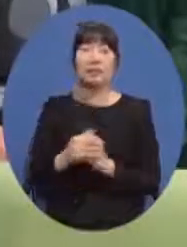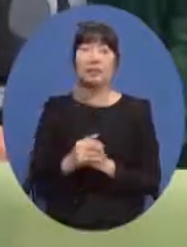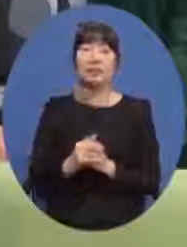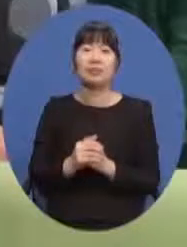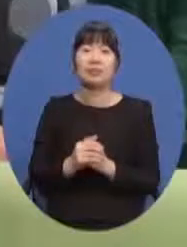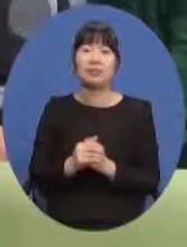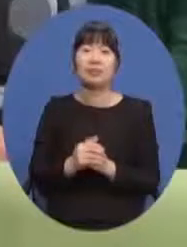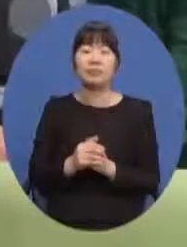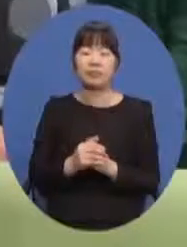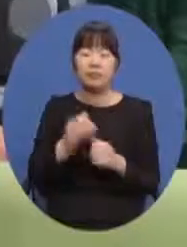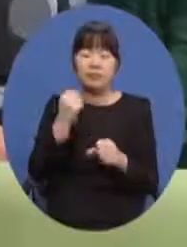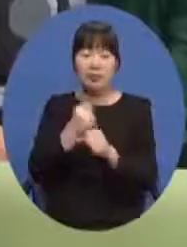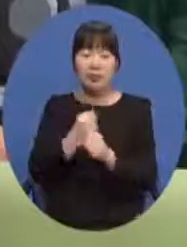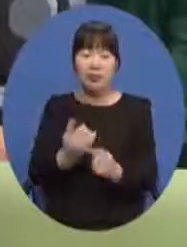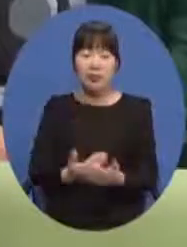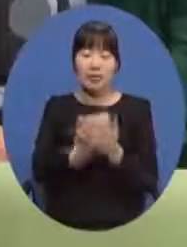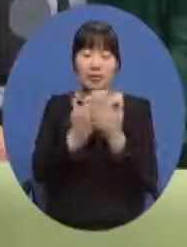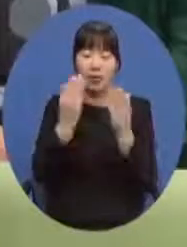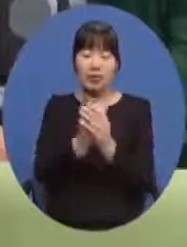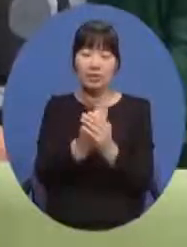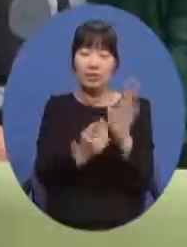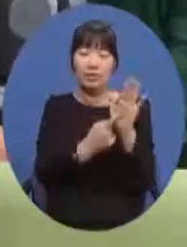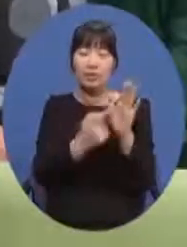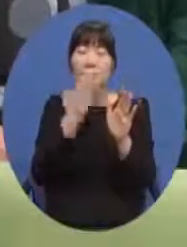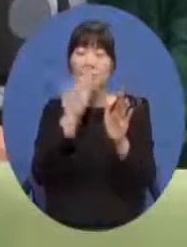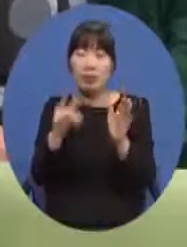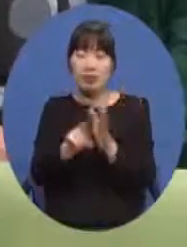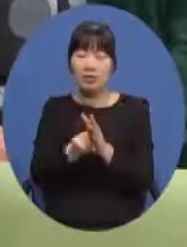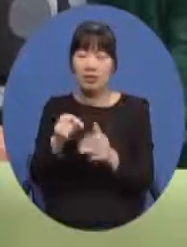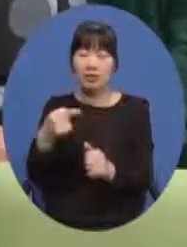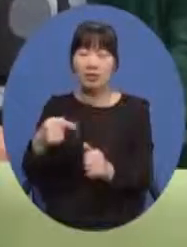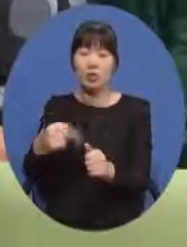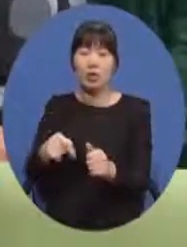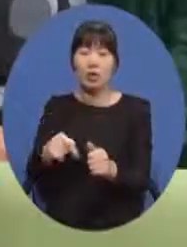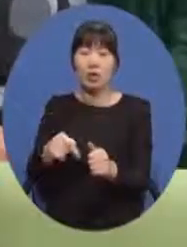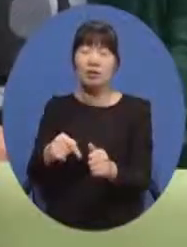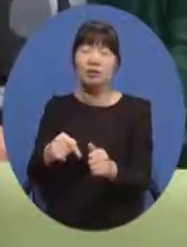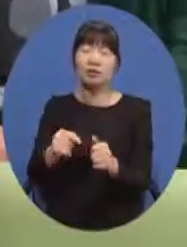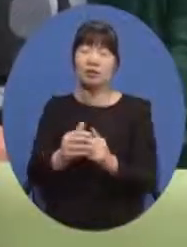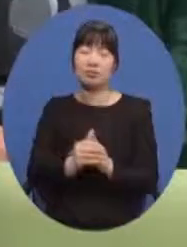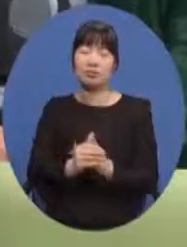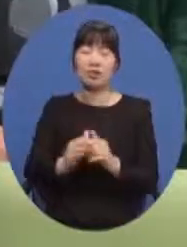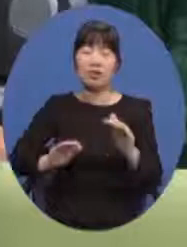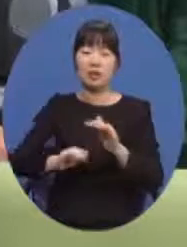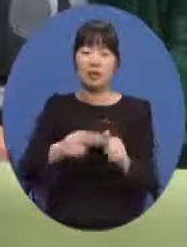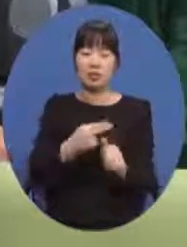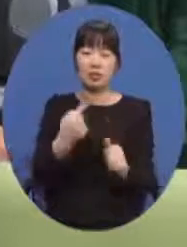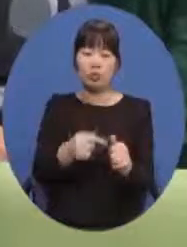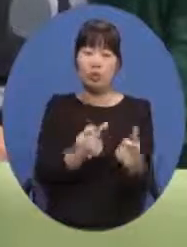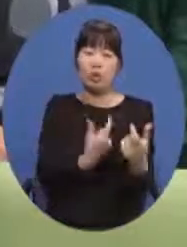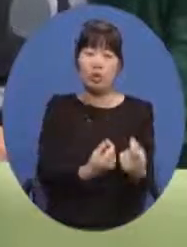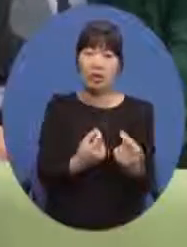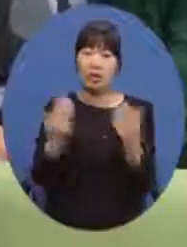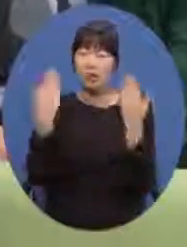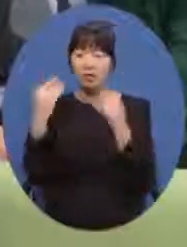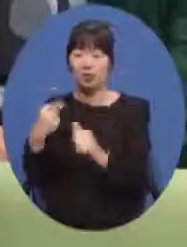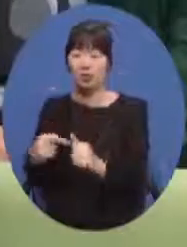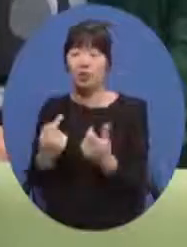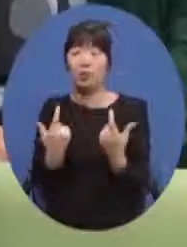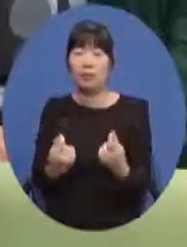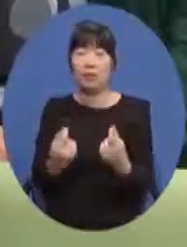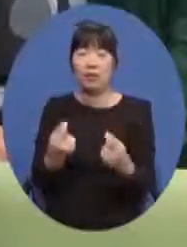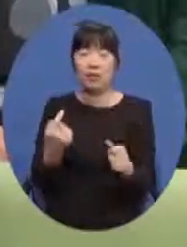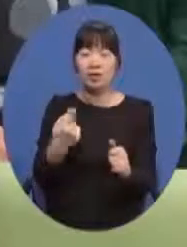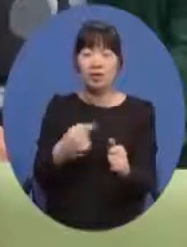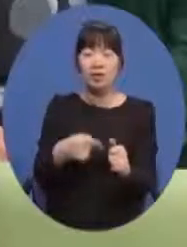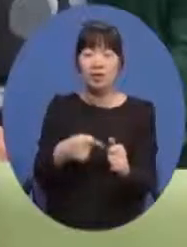개발해서 그거를 완전히 발휘할 수 있도록 하는 것이 교육의, 그것은 가정 교육도 그렇고 학교 교육도 마찬가지입니다.